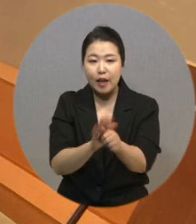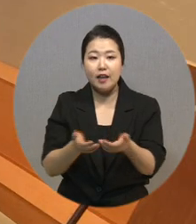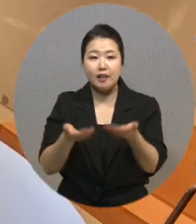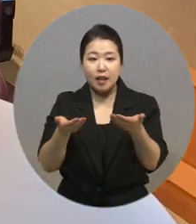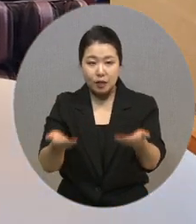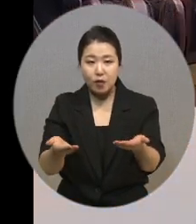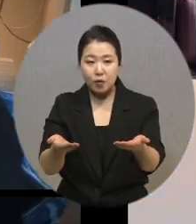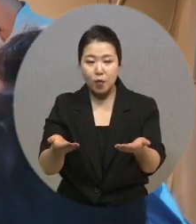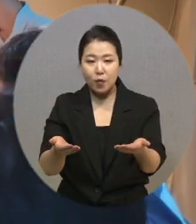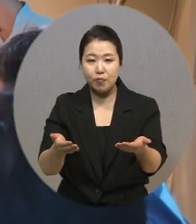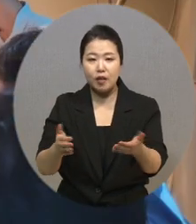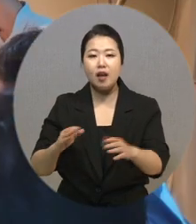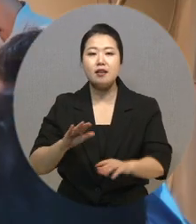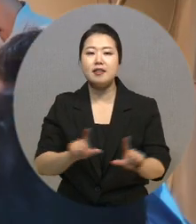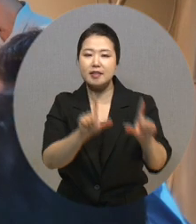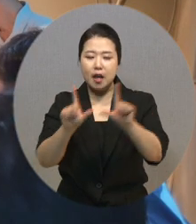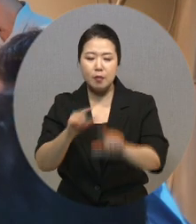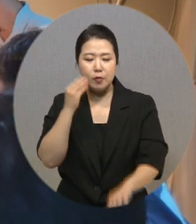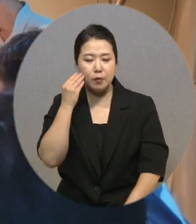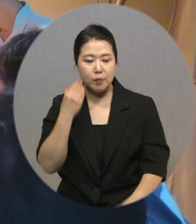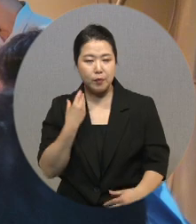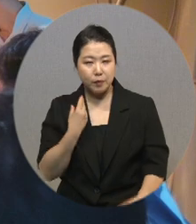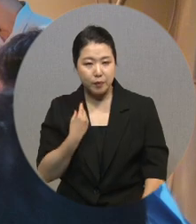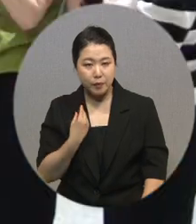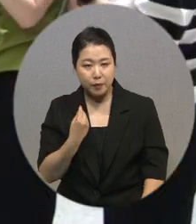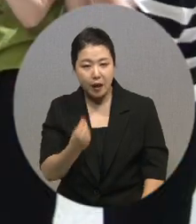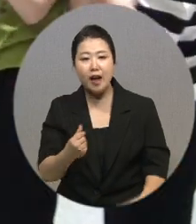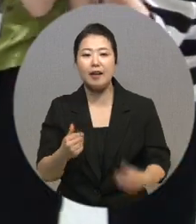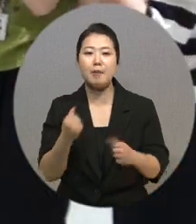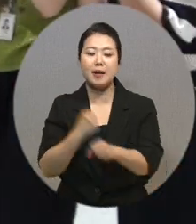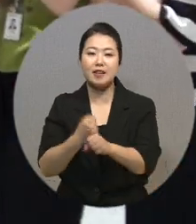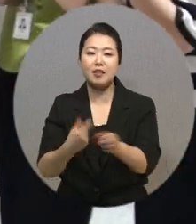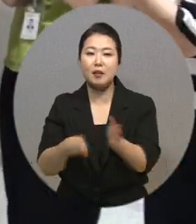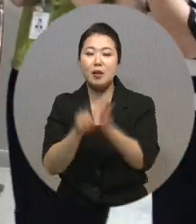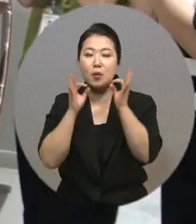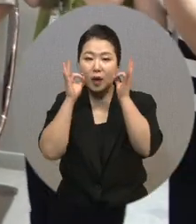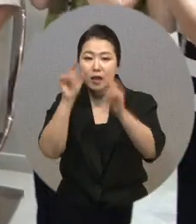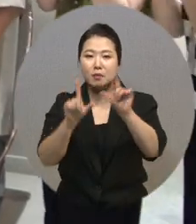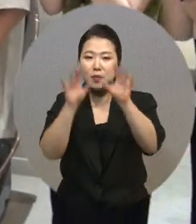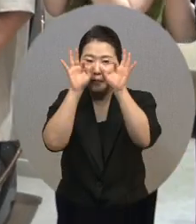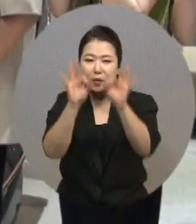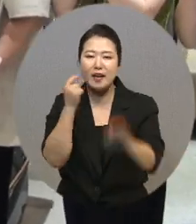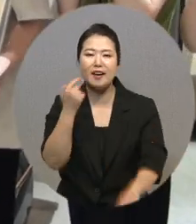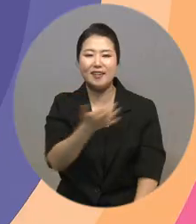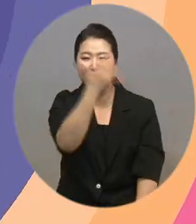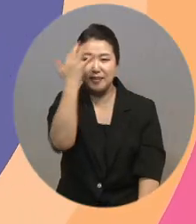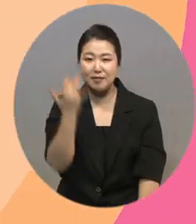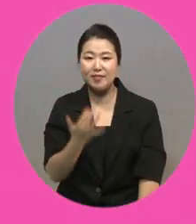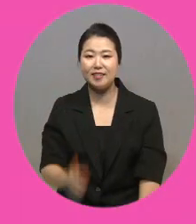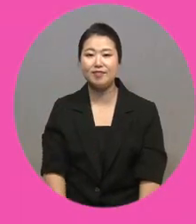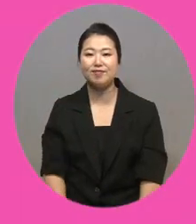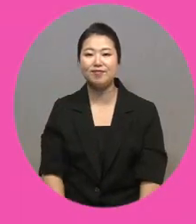삶을 풍요롭게 만들어 가는 모습이 아름답습니다 치 TV 경기 방송 정산입니다